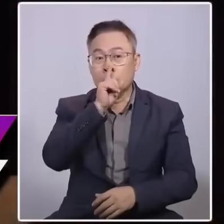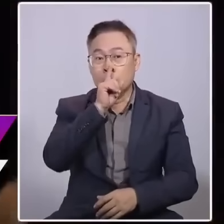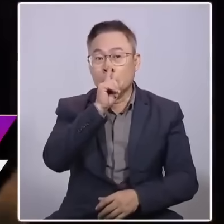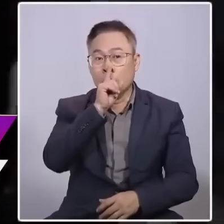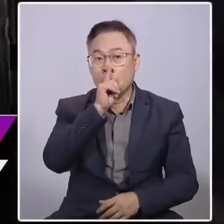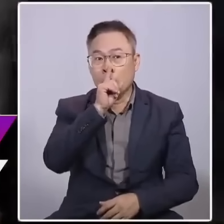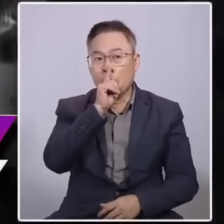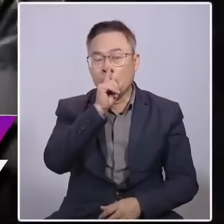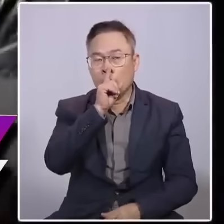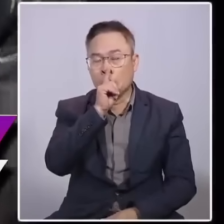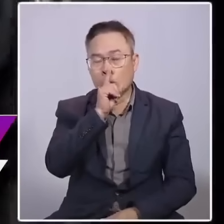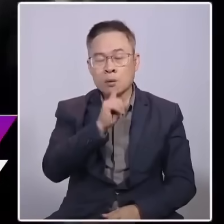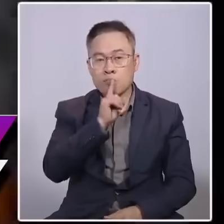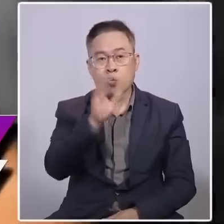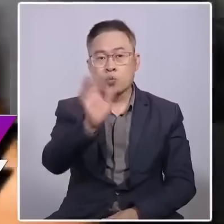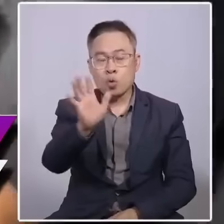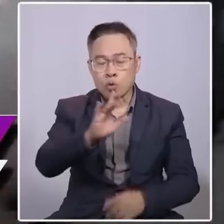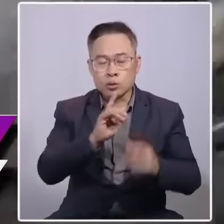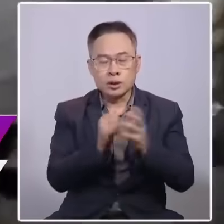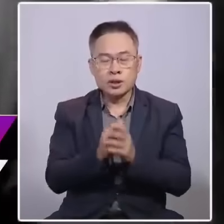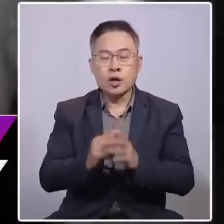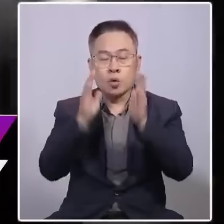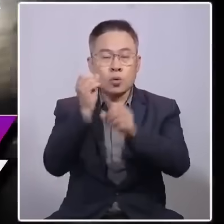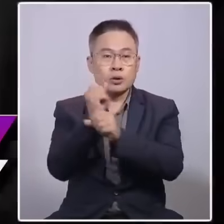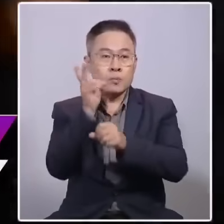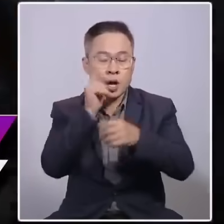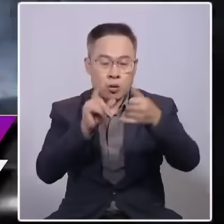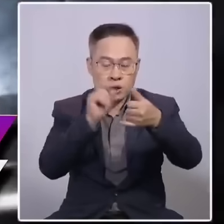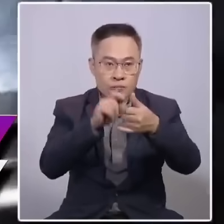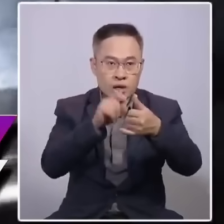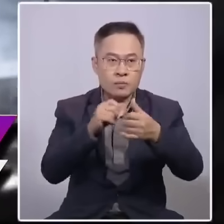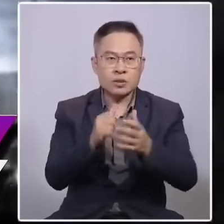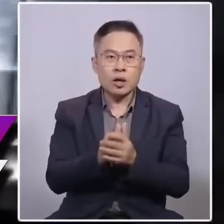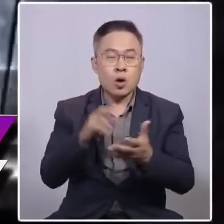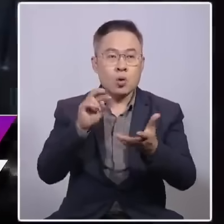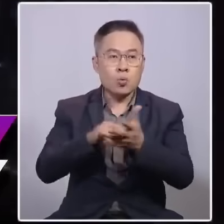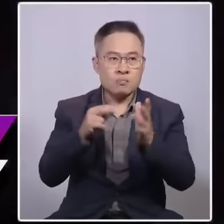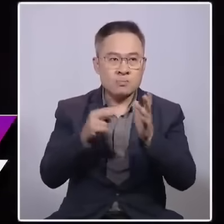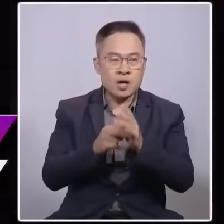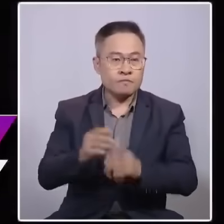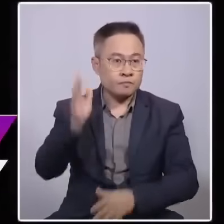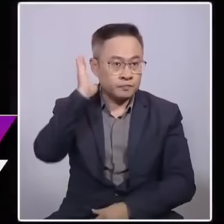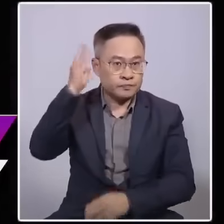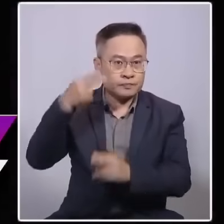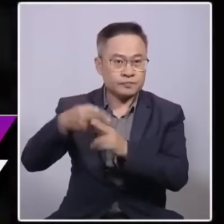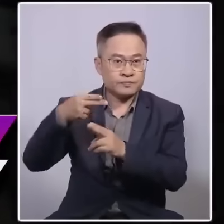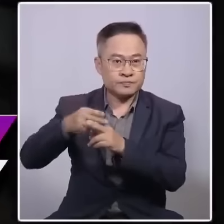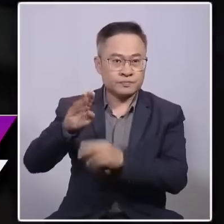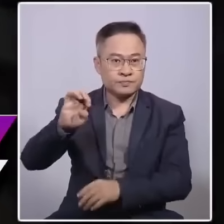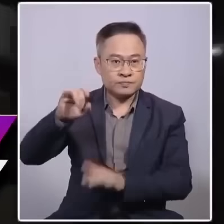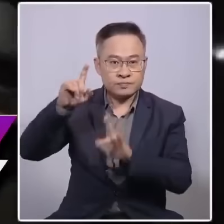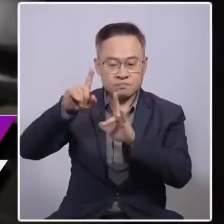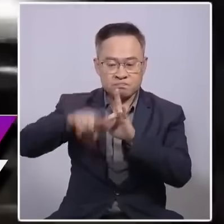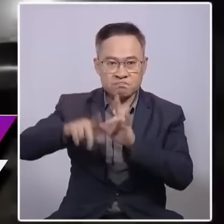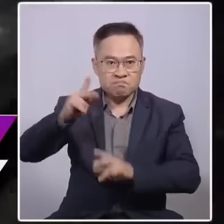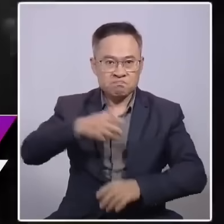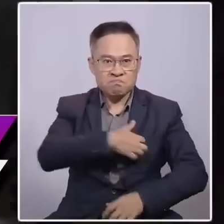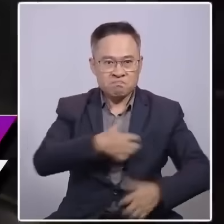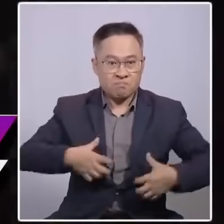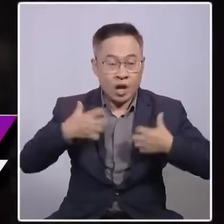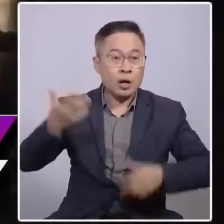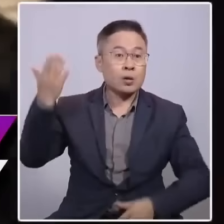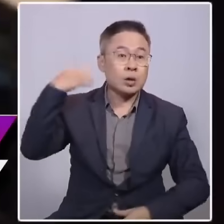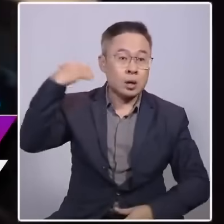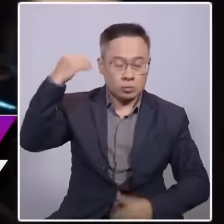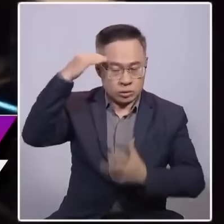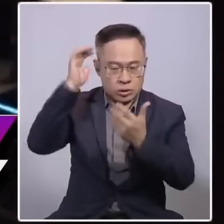อีกเพราะว่าก่อนหน้านี้เนี่ยนายบิ๊กเนี่ยได้แสดงความไม่พอใจนะกระฟัดกระเฟียดทีมข่าวหลังจากที่มีการบันทึกภาพเอาไว้ได้ในก่อน